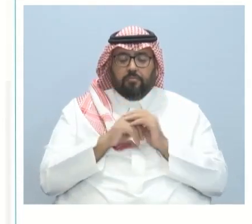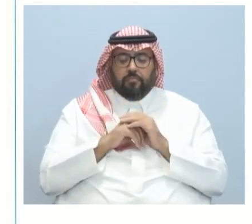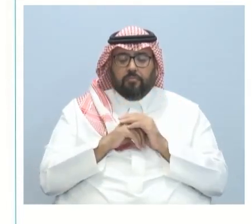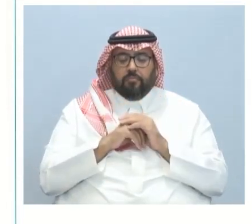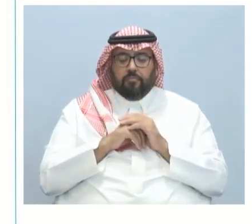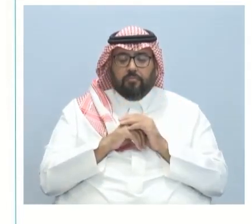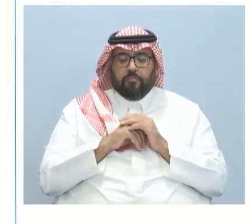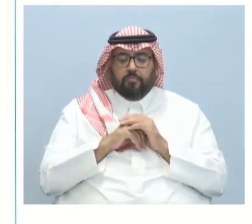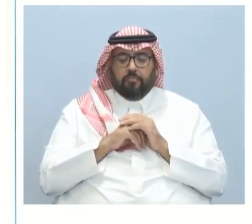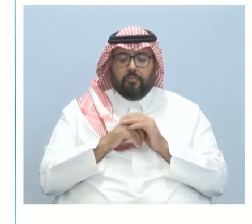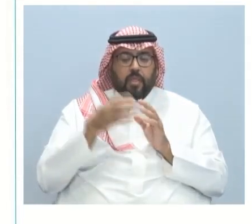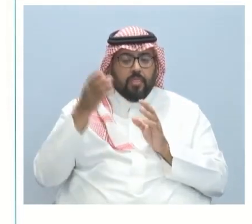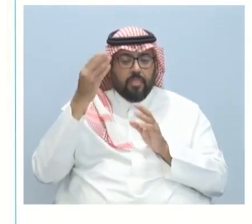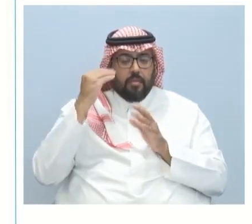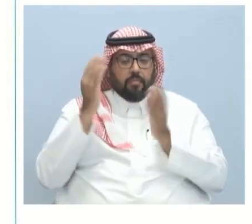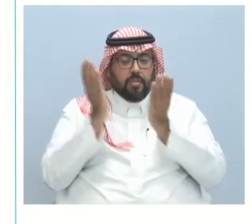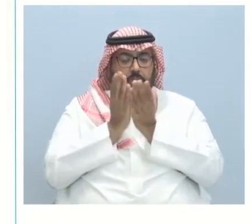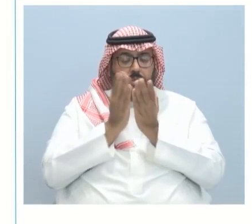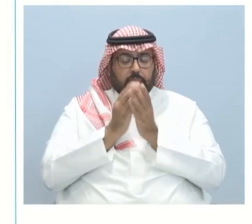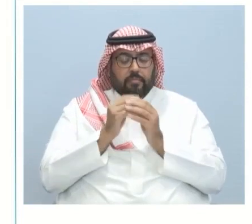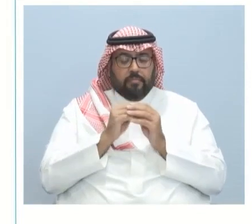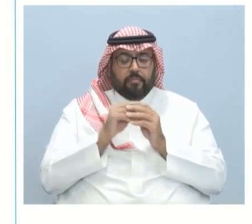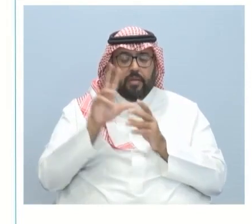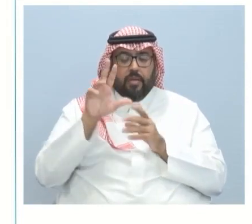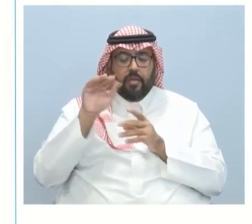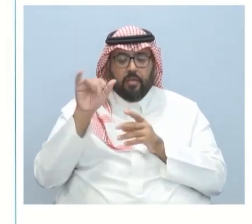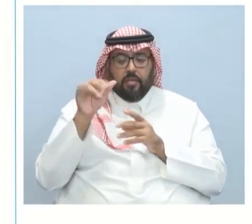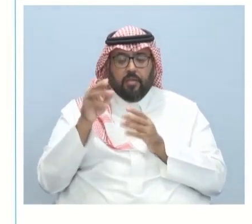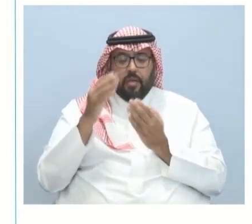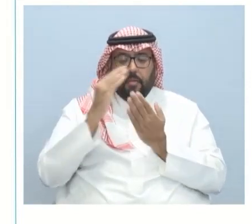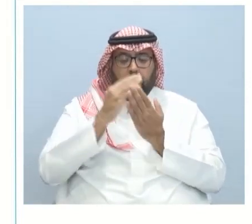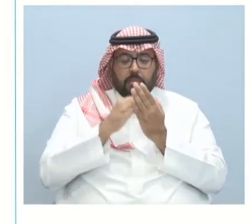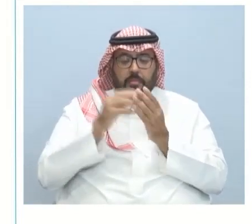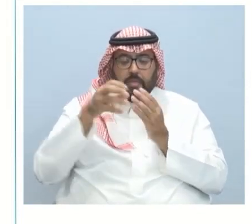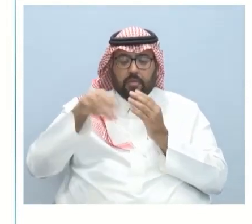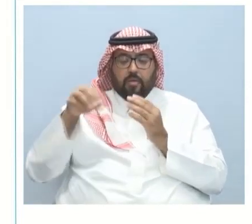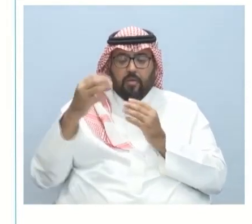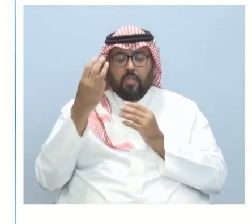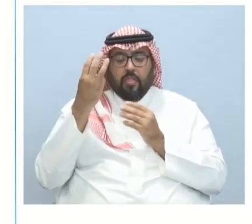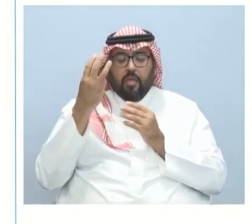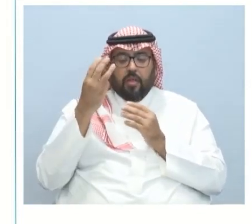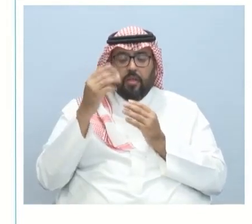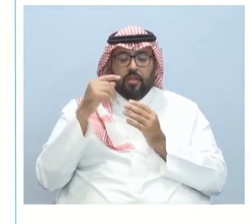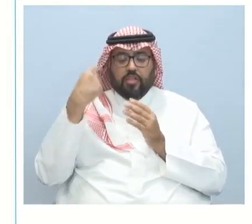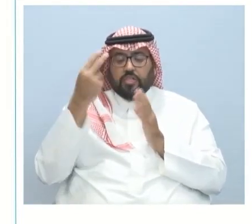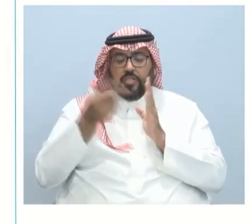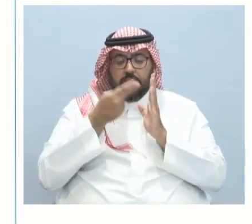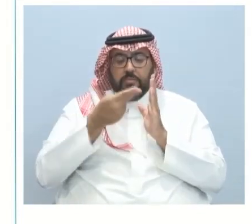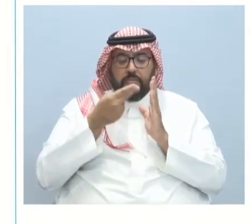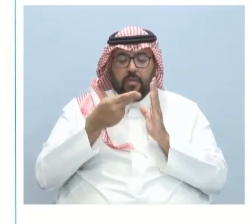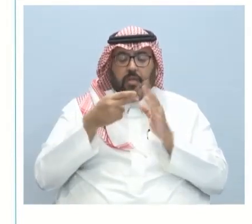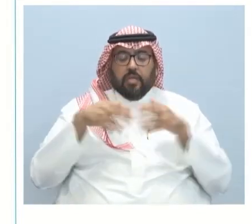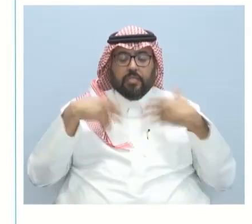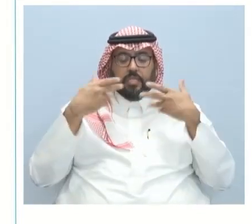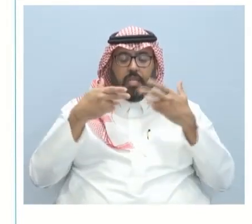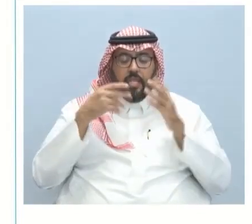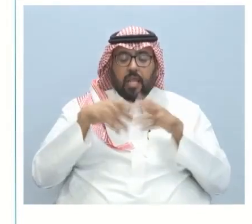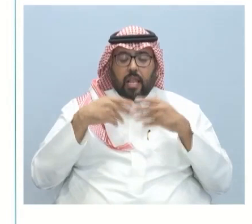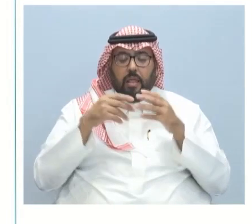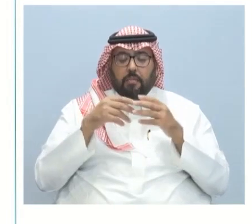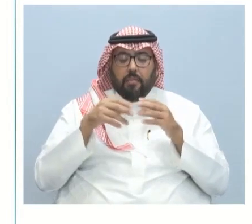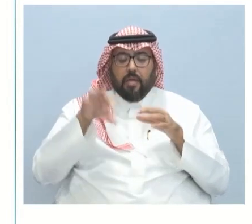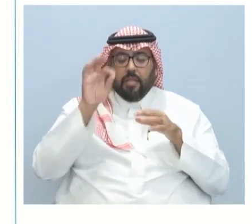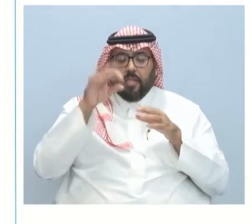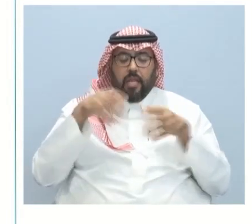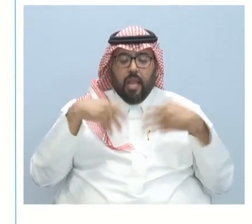نلاحظ تعلمنا في هذا الدرس درس الاحداثيات في البرم الجزء الثالث رسم الاشكال ساحه اللعب الفن قماش اختيار ساحه